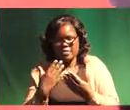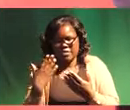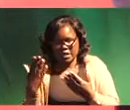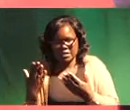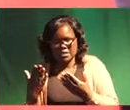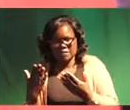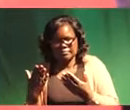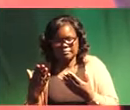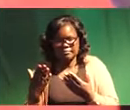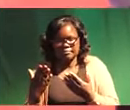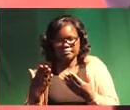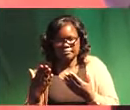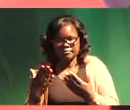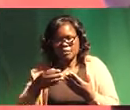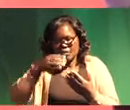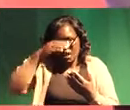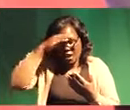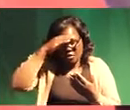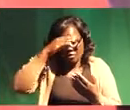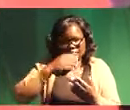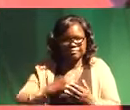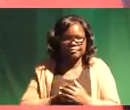maneno ya alcohol.